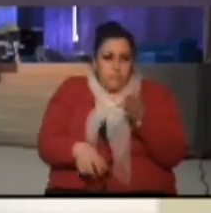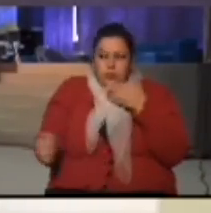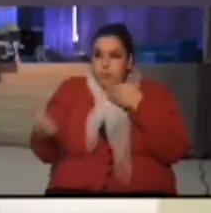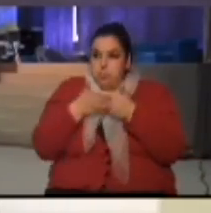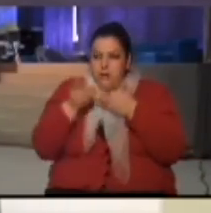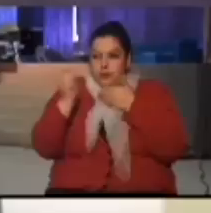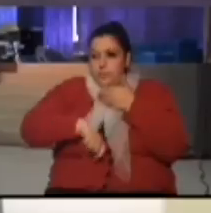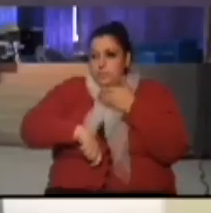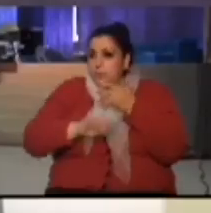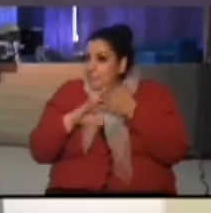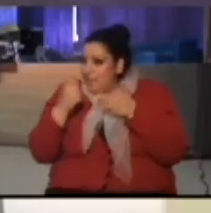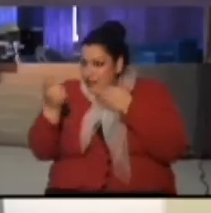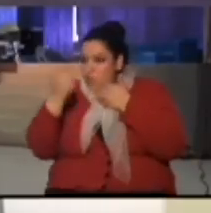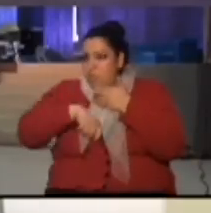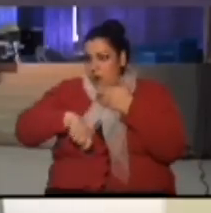փակվեց։